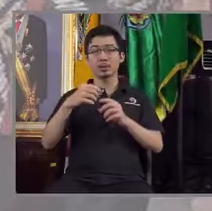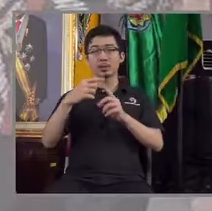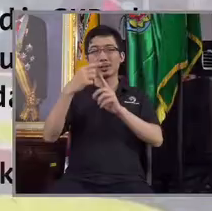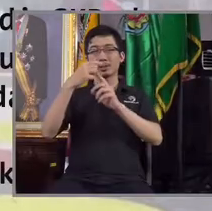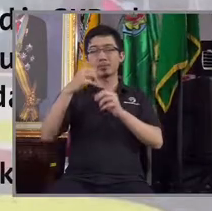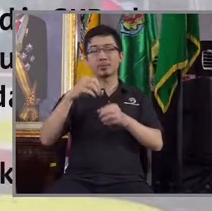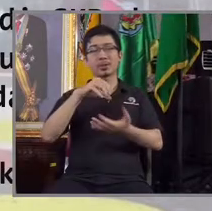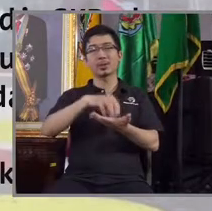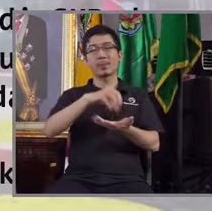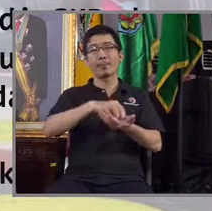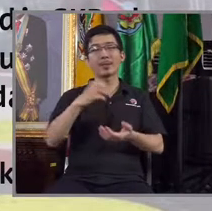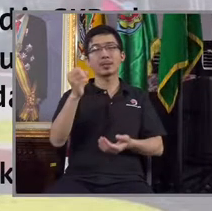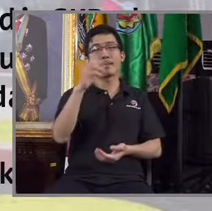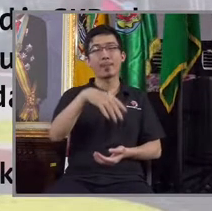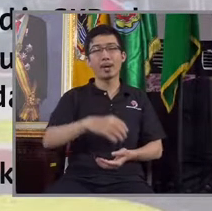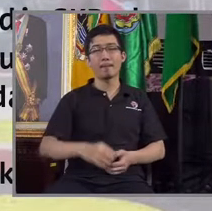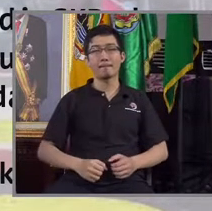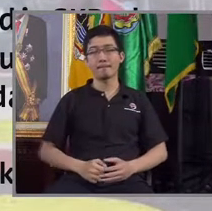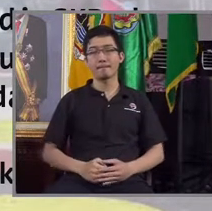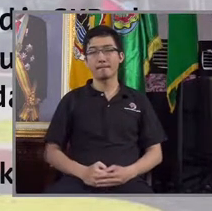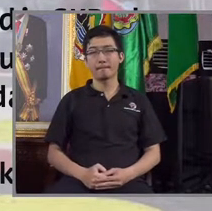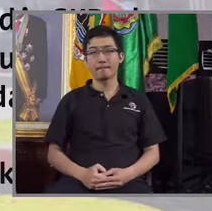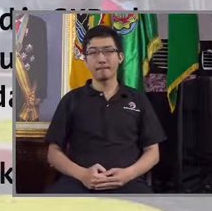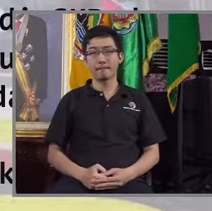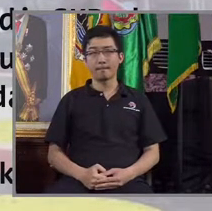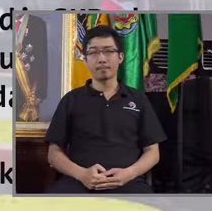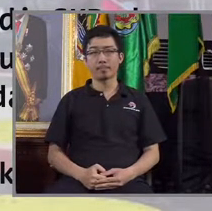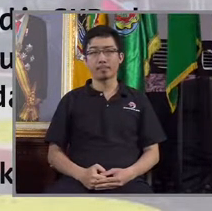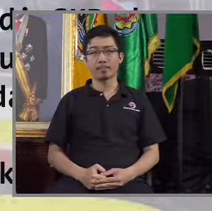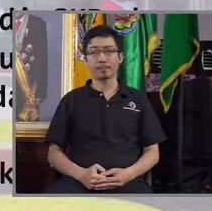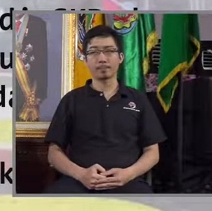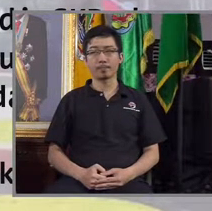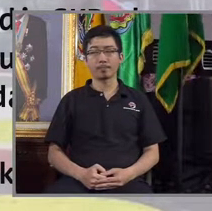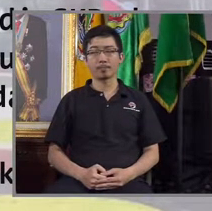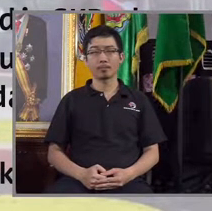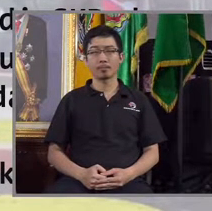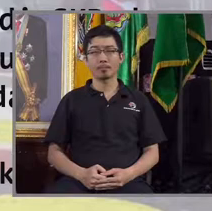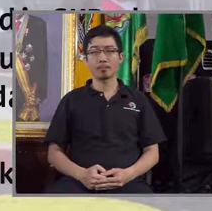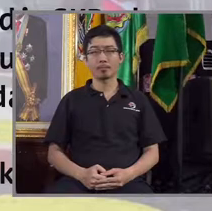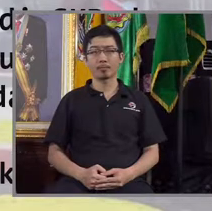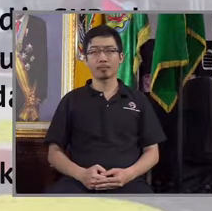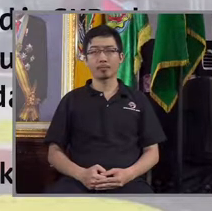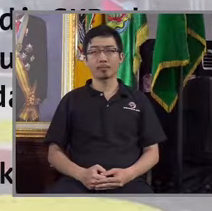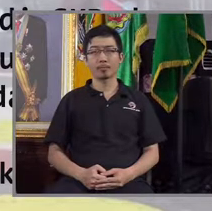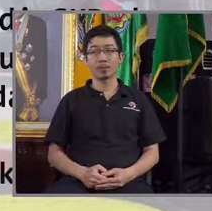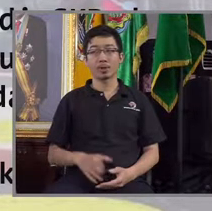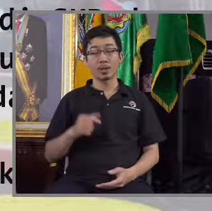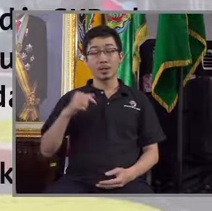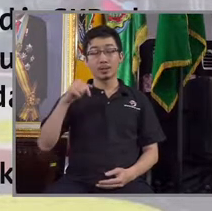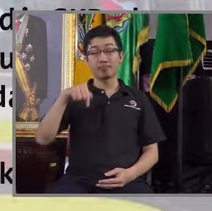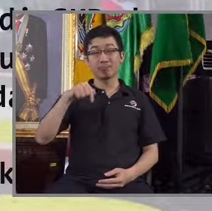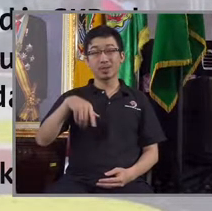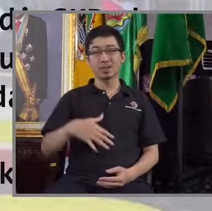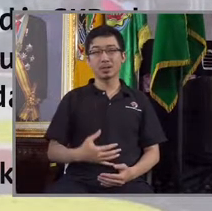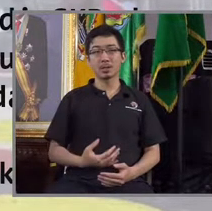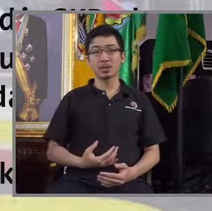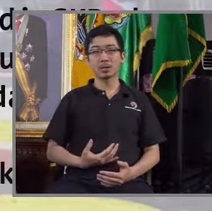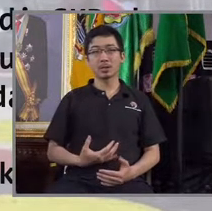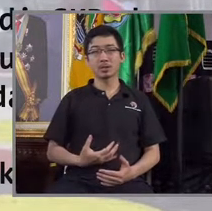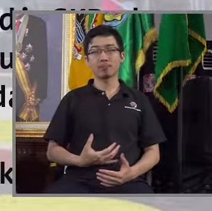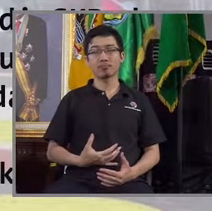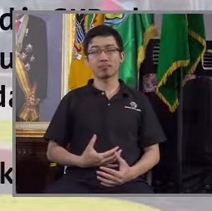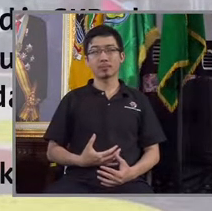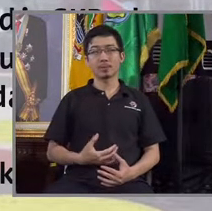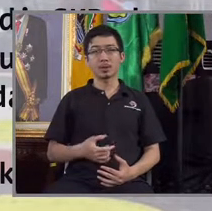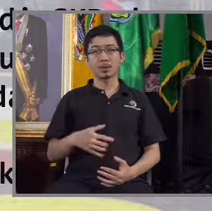Ibu Bapak yang saya hormati, ini adalah bentuk dari target yang diberikan kami dari Pak Gubernur